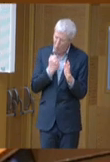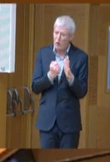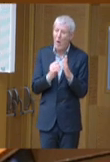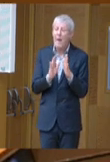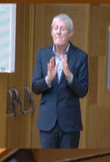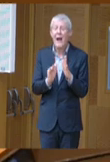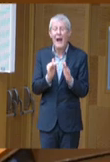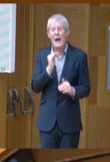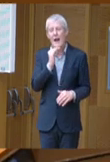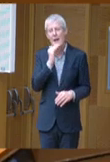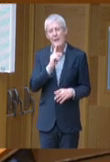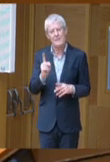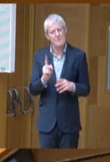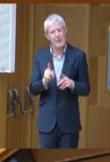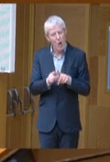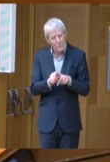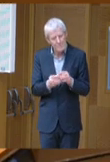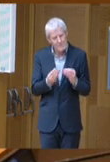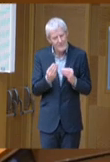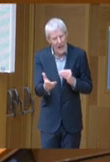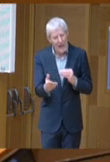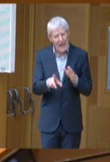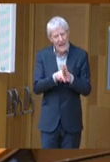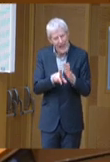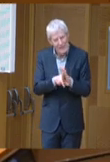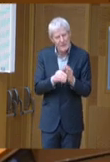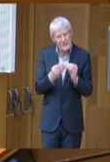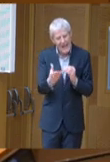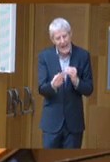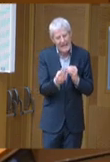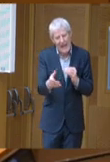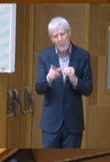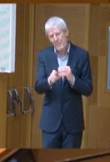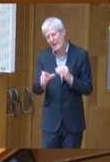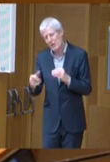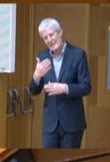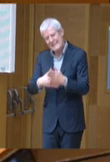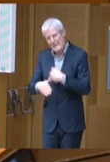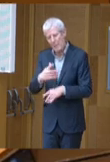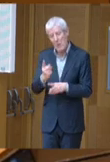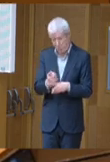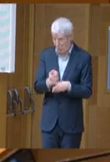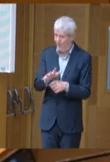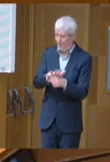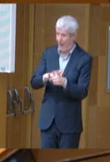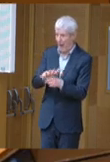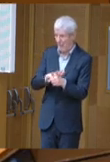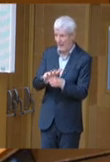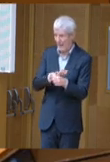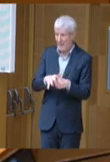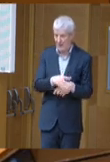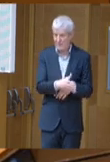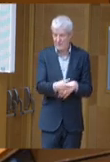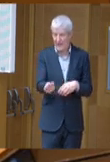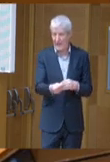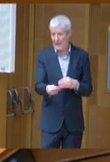non sempre riesce a dare alle persone con disabilità e alle famiglie delle persone con disabilità, perché